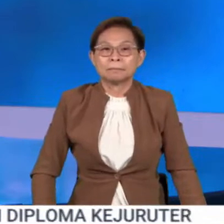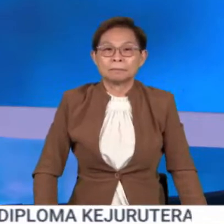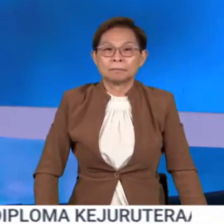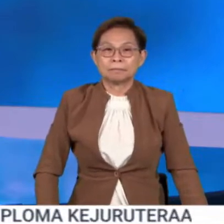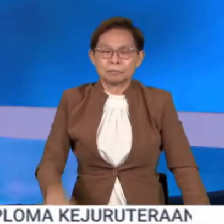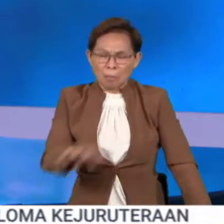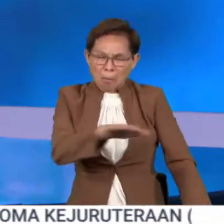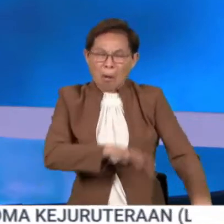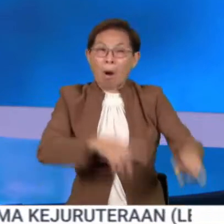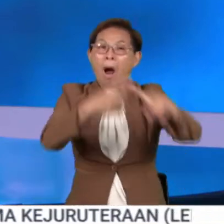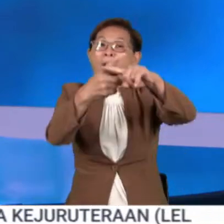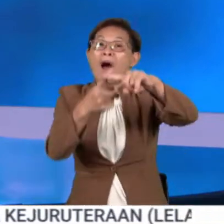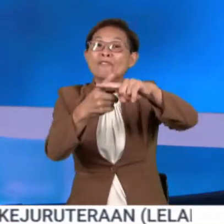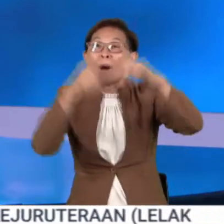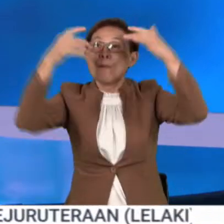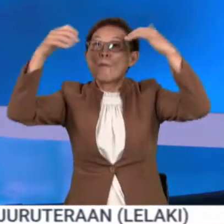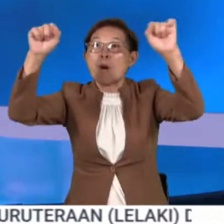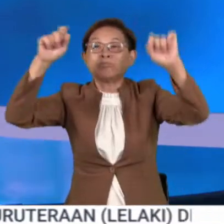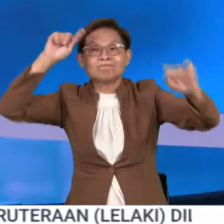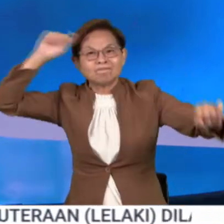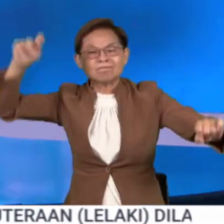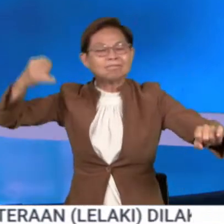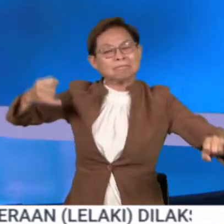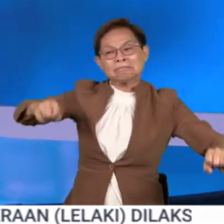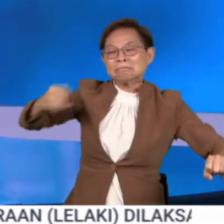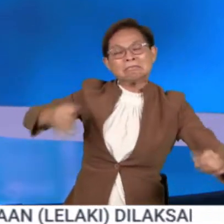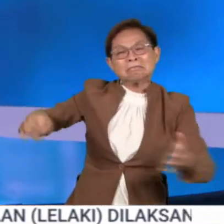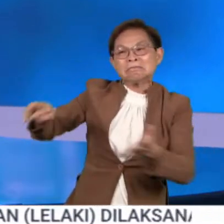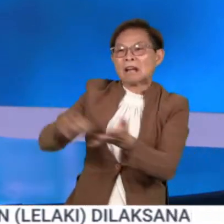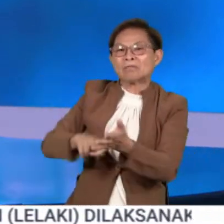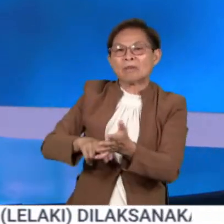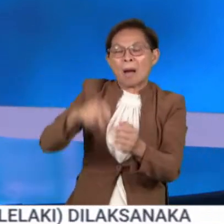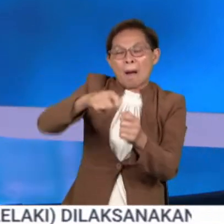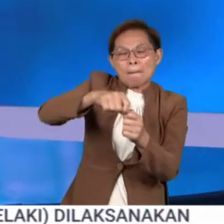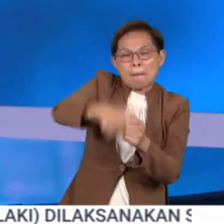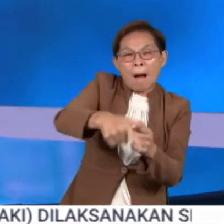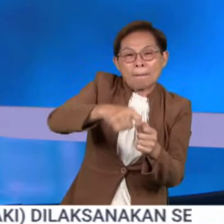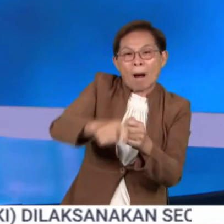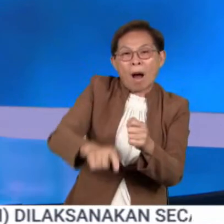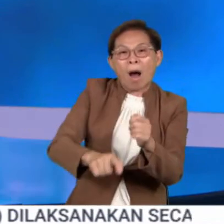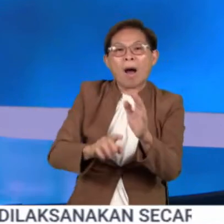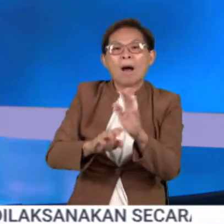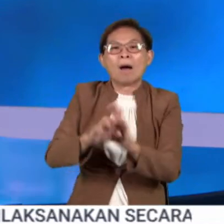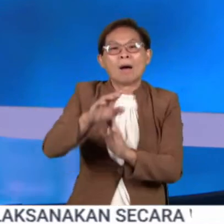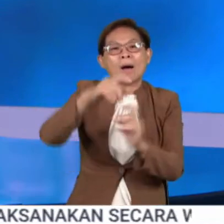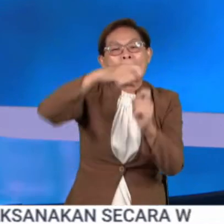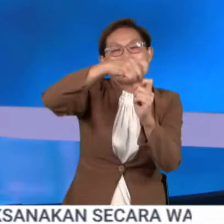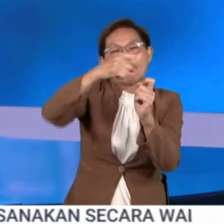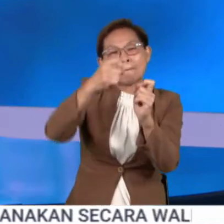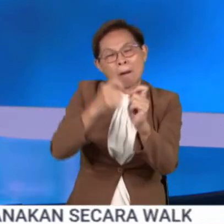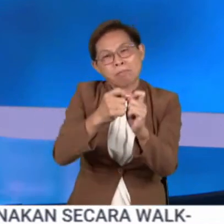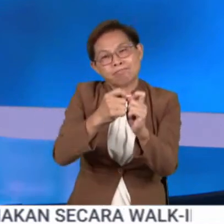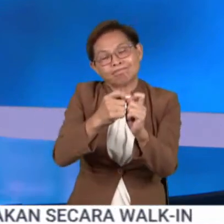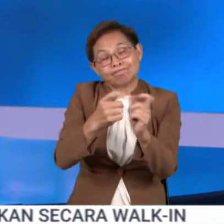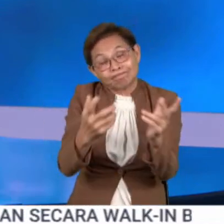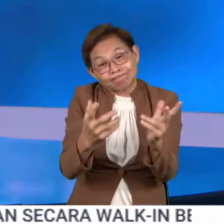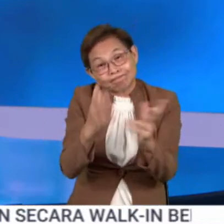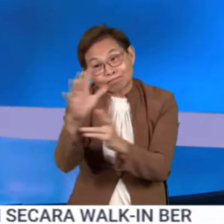hampir separuh daripada majikan di Trengganu gagal mendaftar dan mencarukan keselamatan sosial